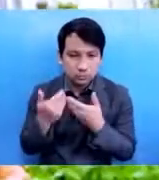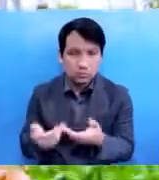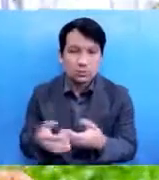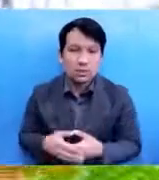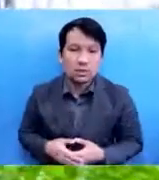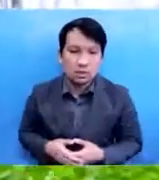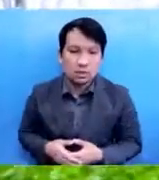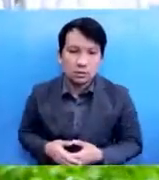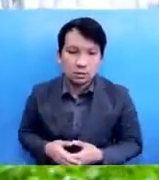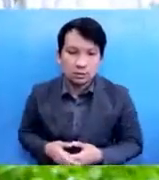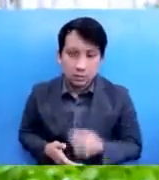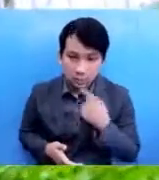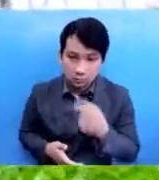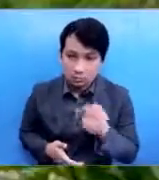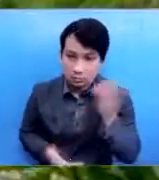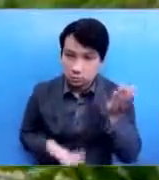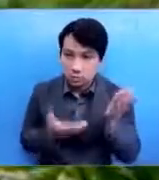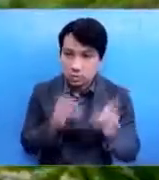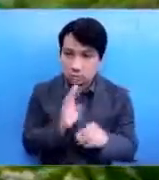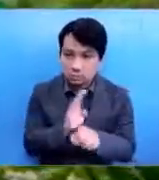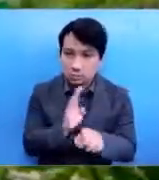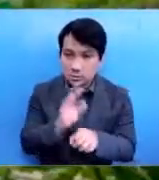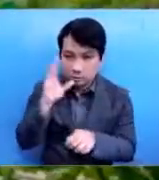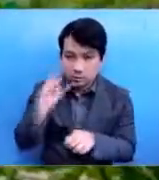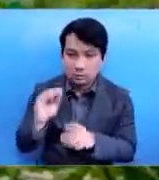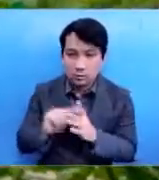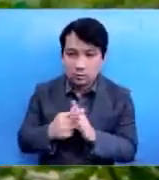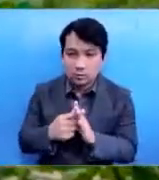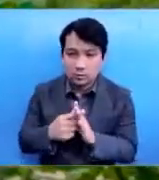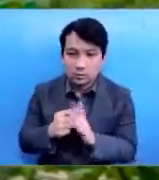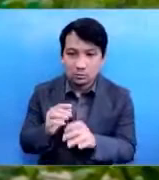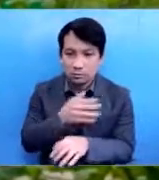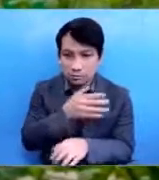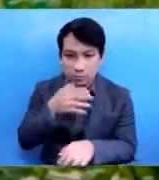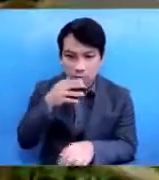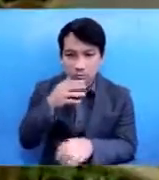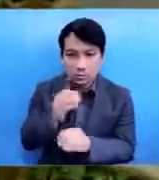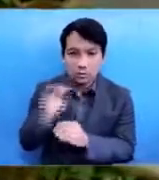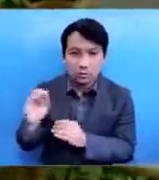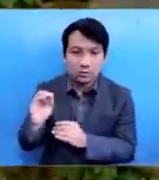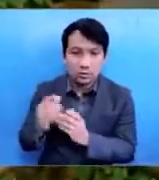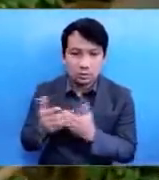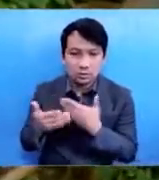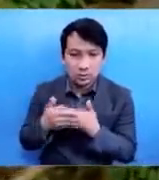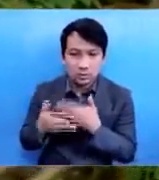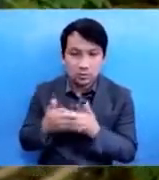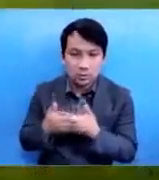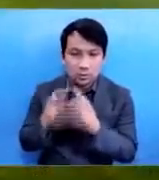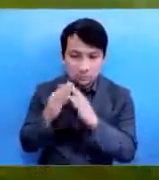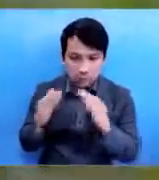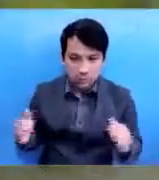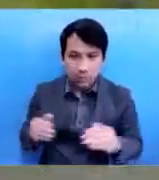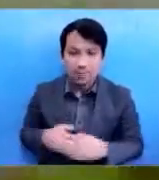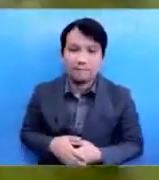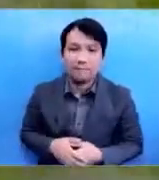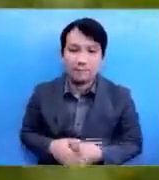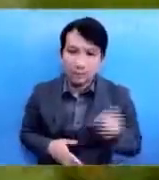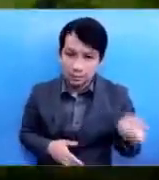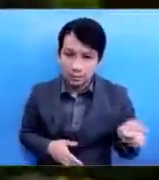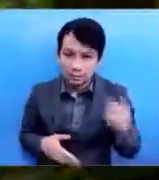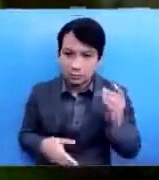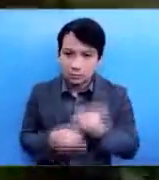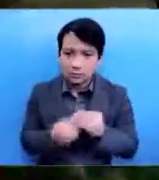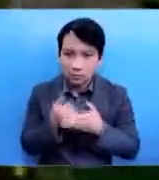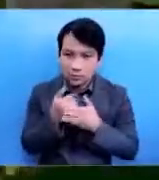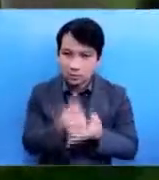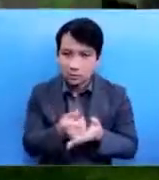pa ni Louie na isang businessman nagsimula lang ang farm sa hiniram na bakanteng lote malapit sa bahay nila. Ito na rin daw ang ipinangtulong